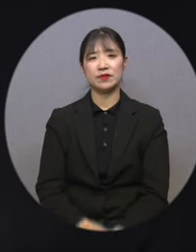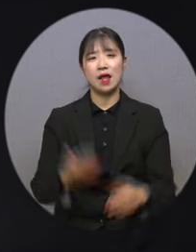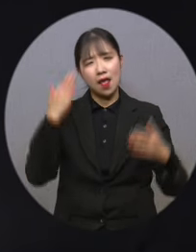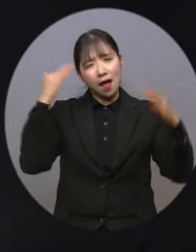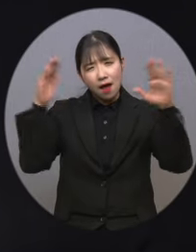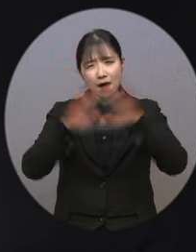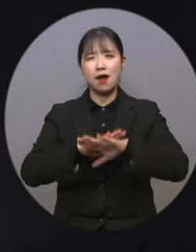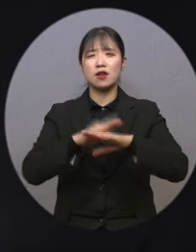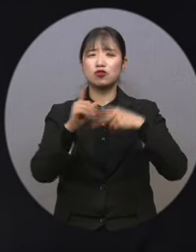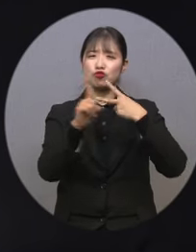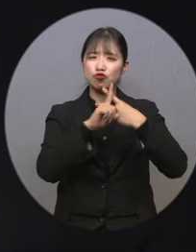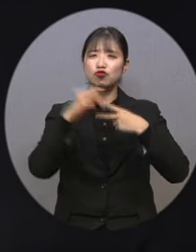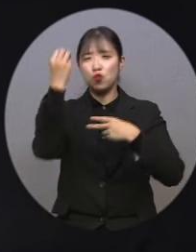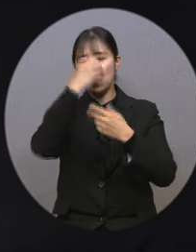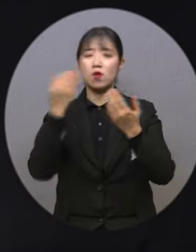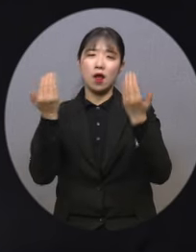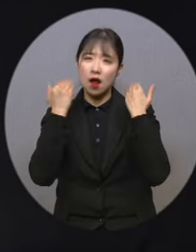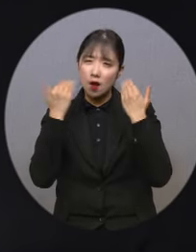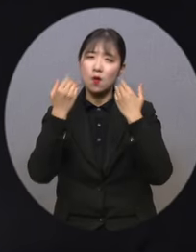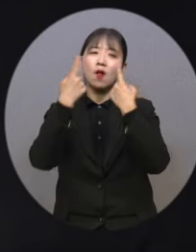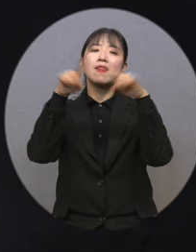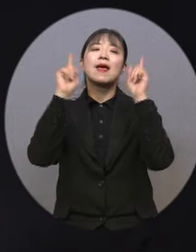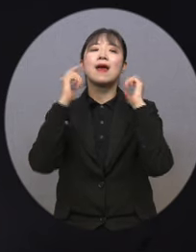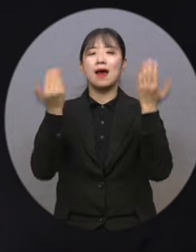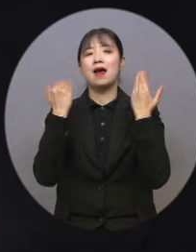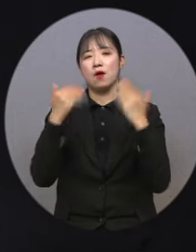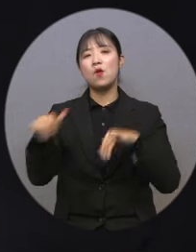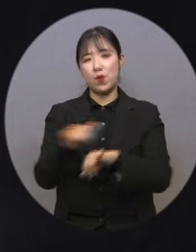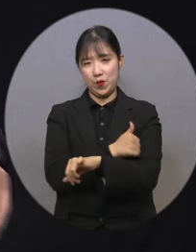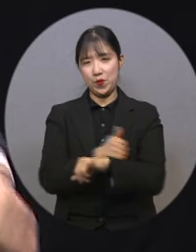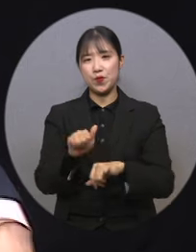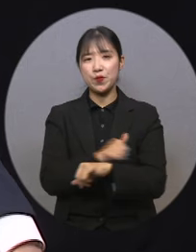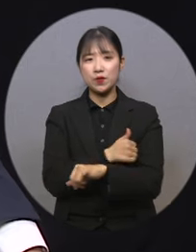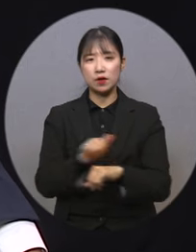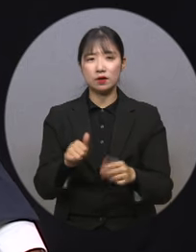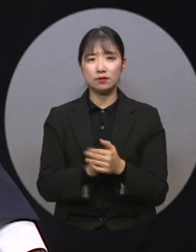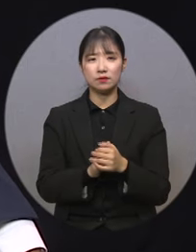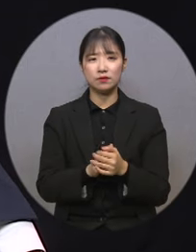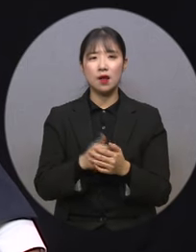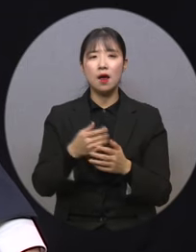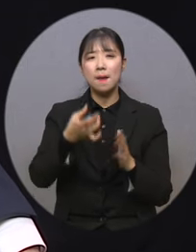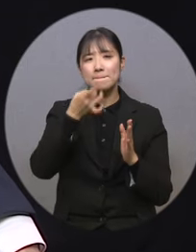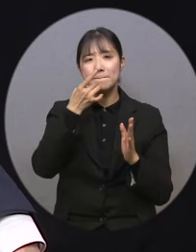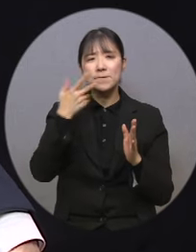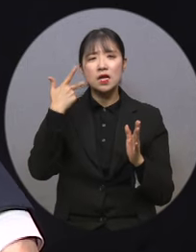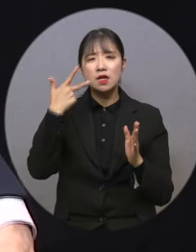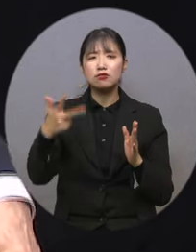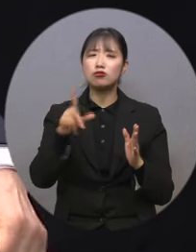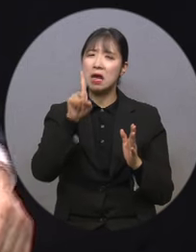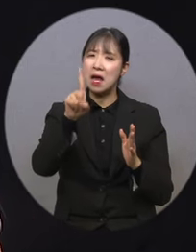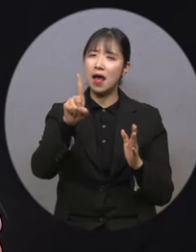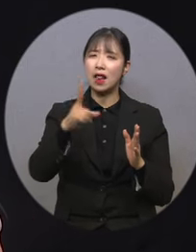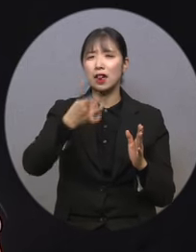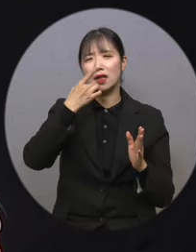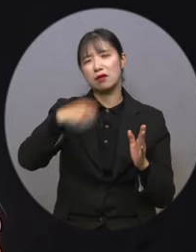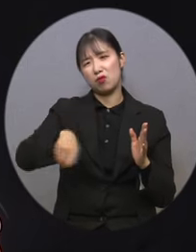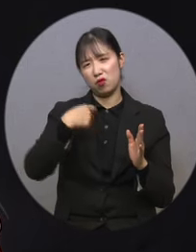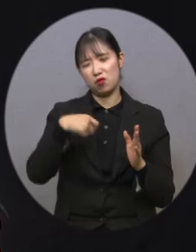야간 중학교, 야간 고등학교, 야간 대학을 다닙니다. 그러면서 밥이 보통 일주일에 한 끼 정도